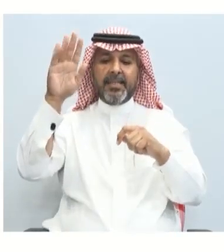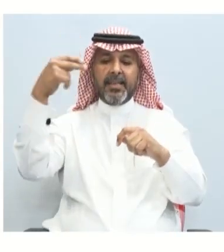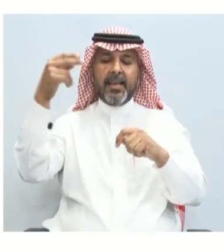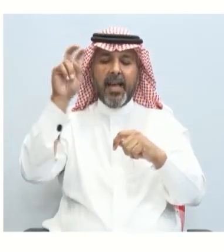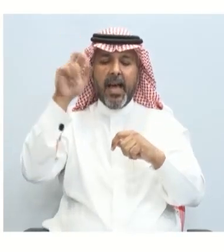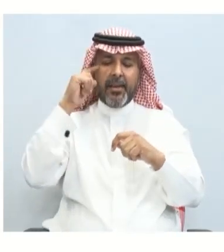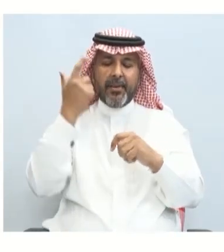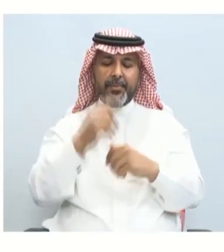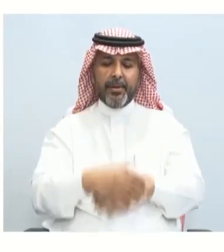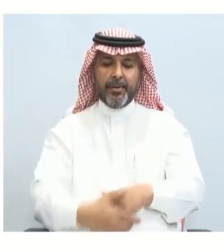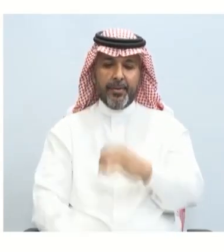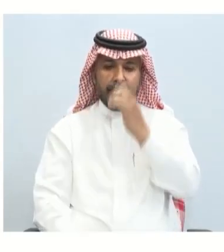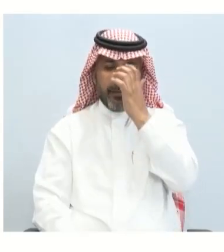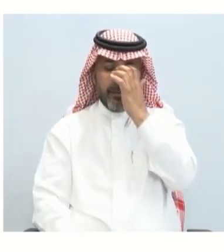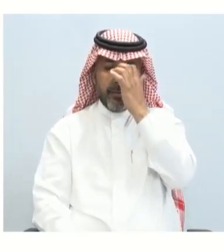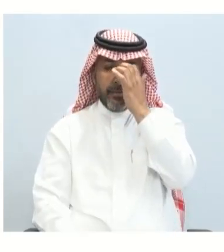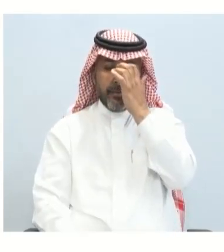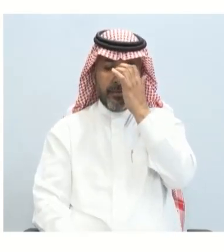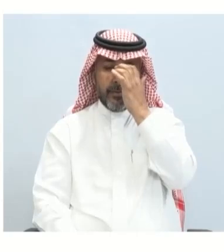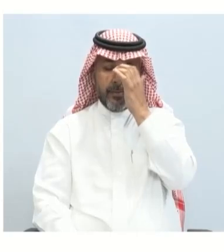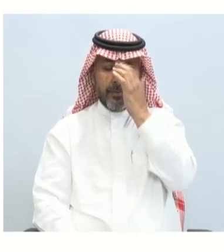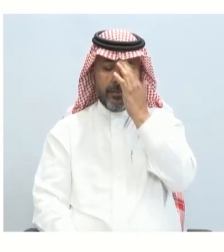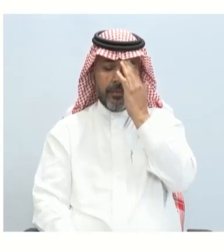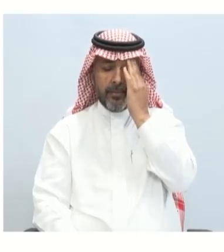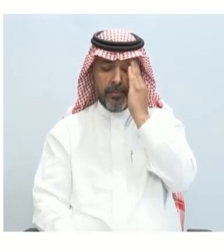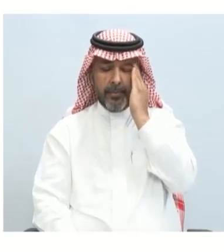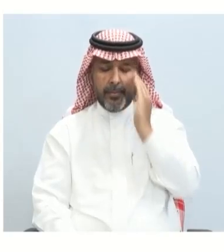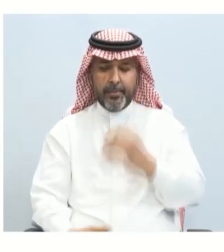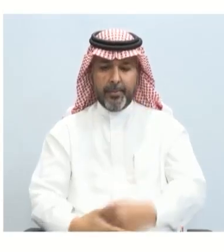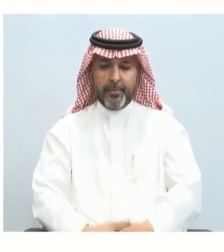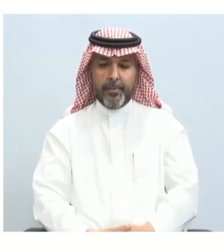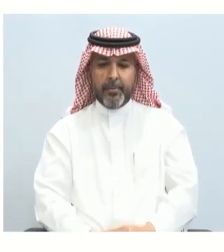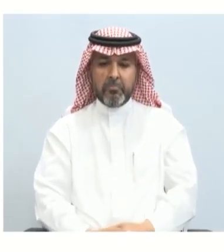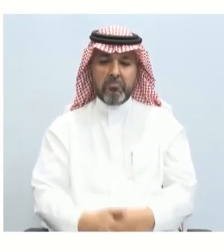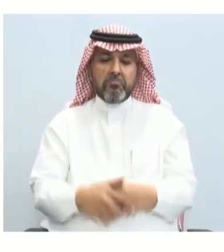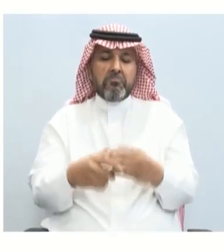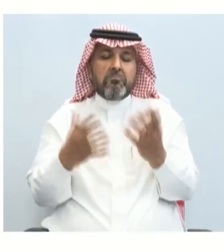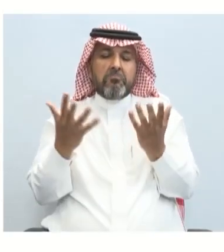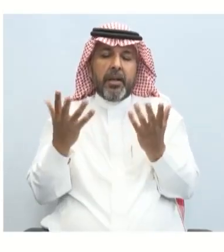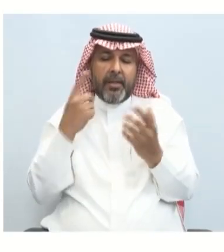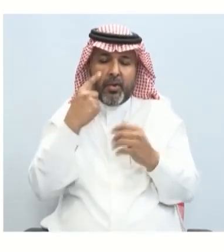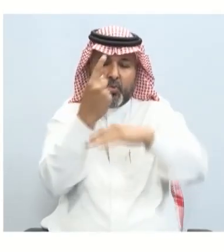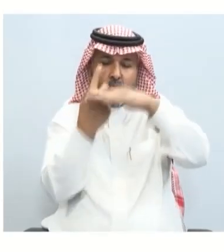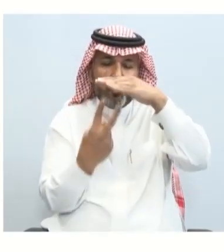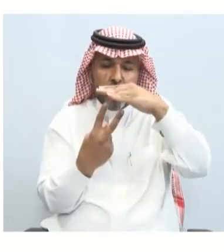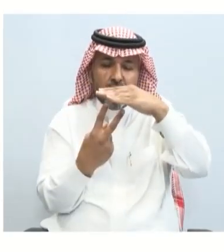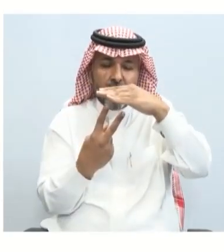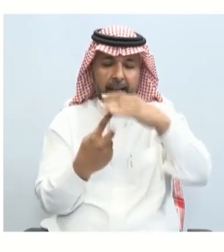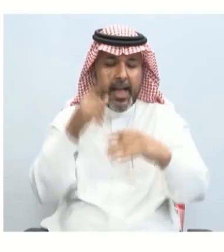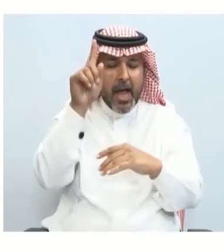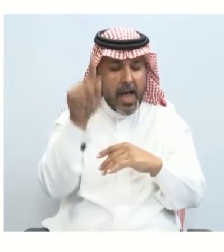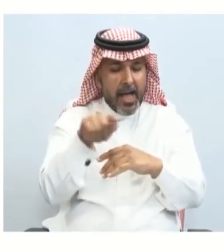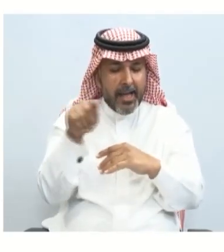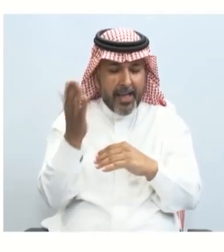اغلب الطلاب للاسف ينسى ان التان والكوت ان والسيك والكويك ساعتهم غير معرفه ويجي يكتب لي نص هنا وهذا الكلام خاطئ